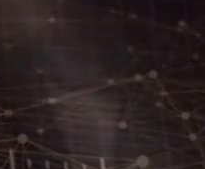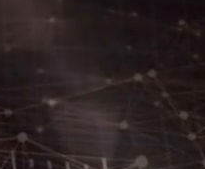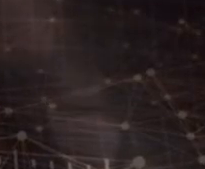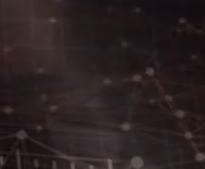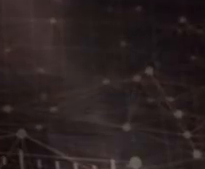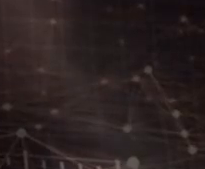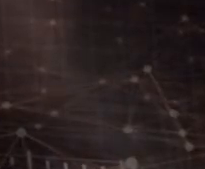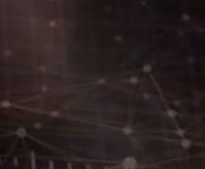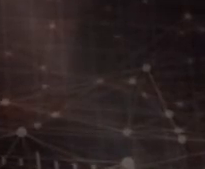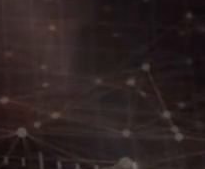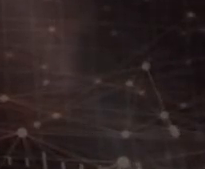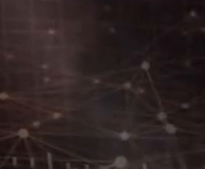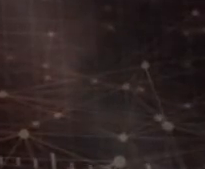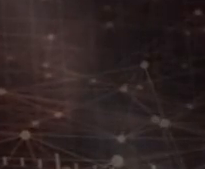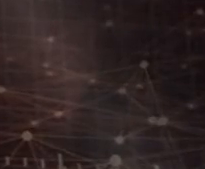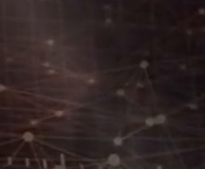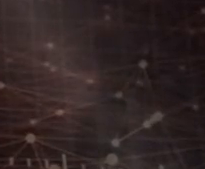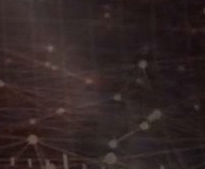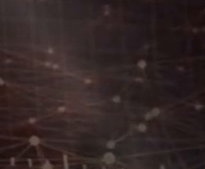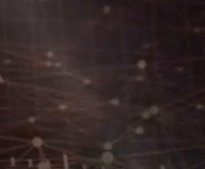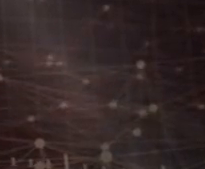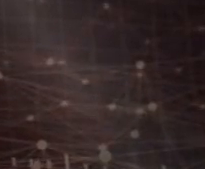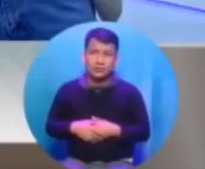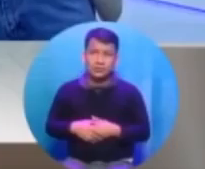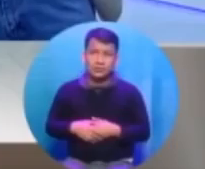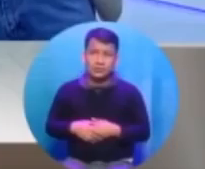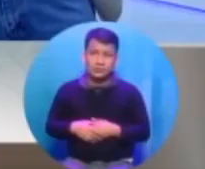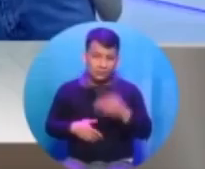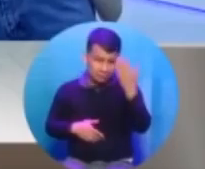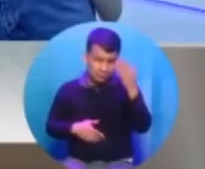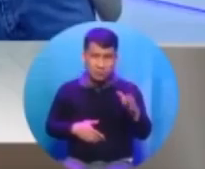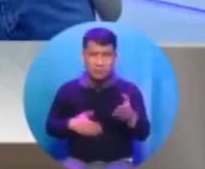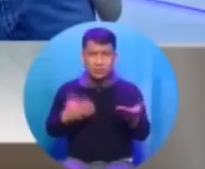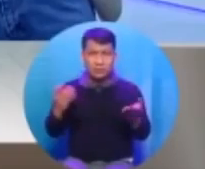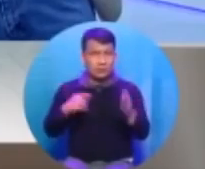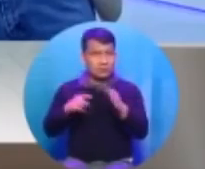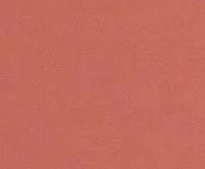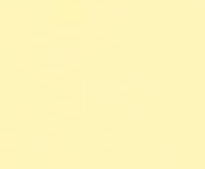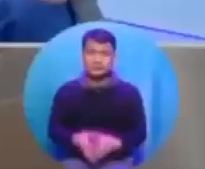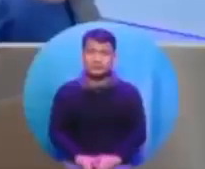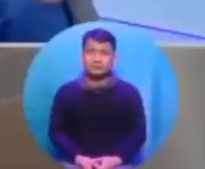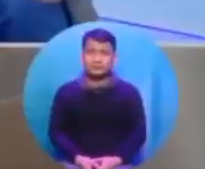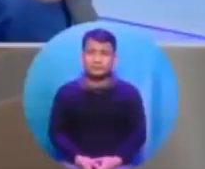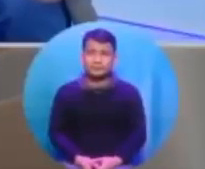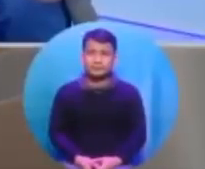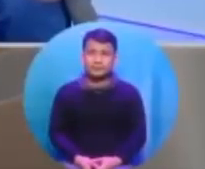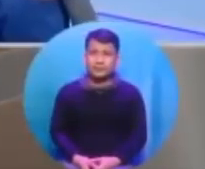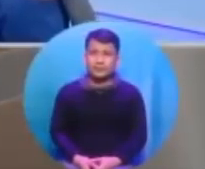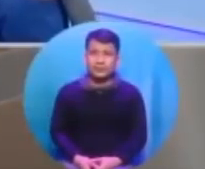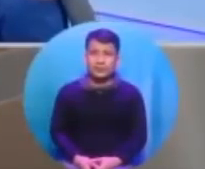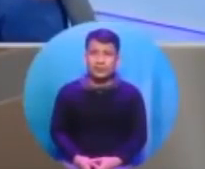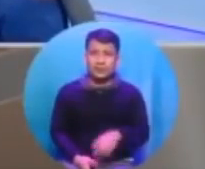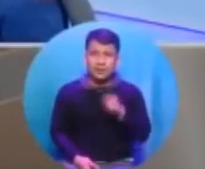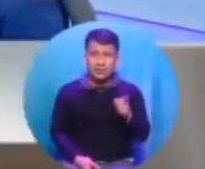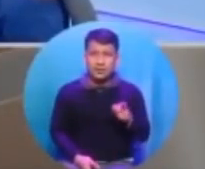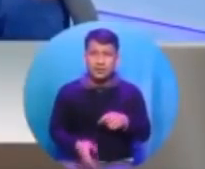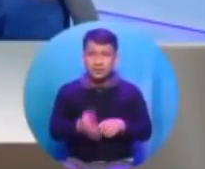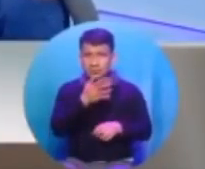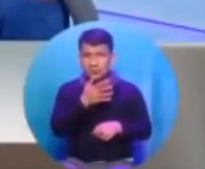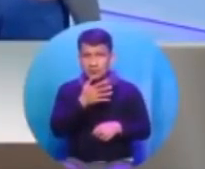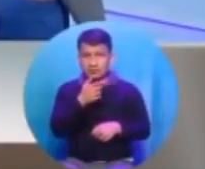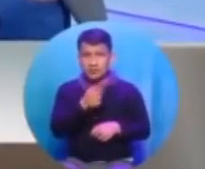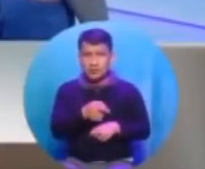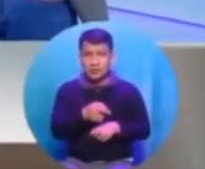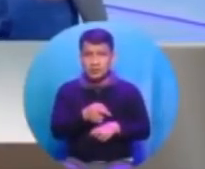Jeric? Si Jeric po. At po, hindi ko po alam kung saan nagpunta. Si nanay, bilang mother